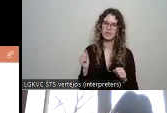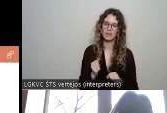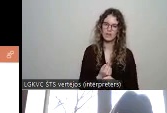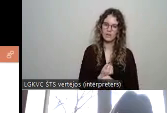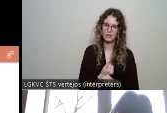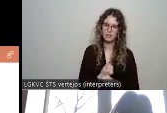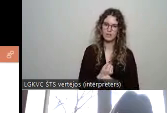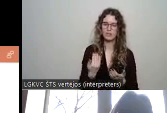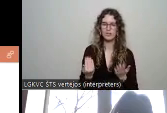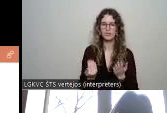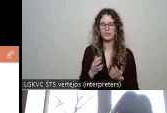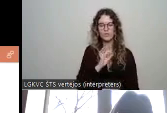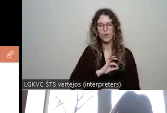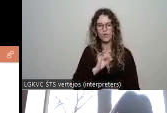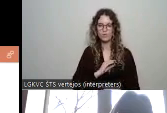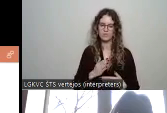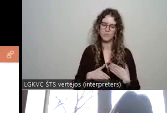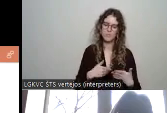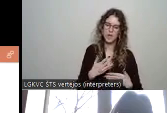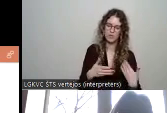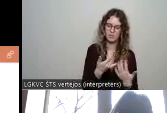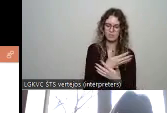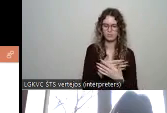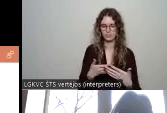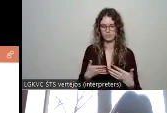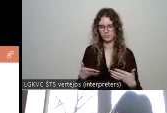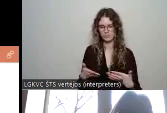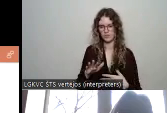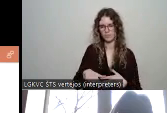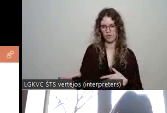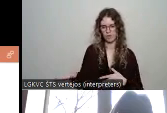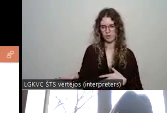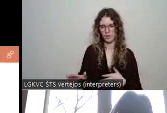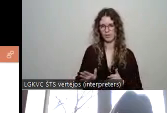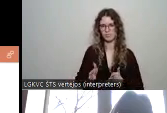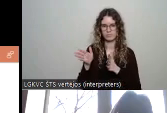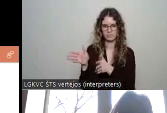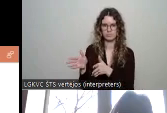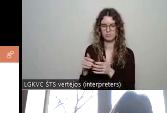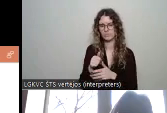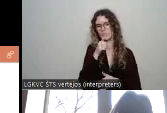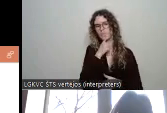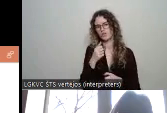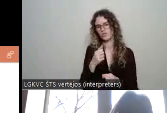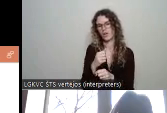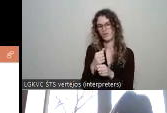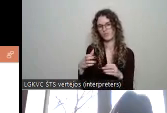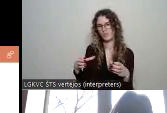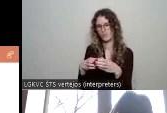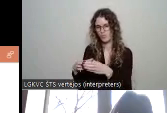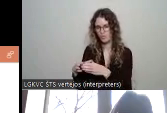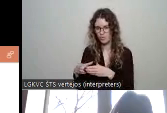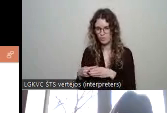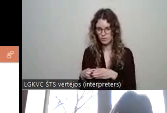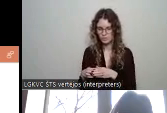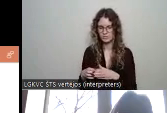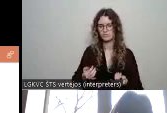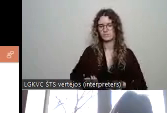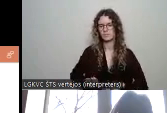požiūriais arba metodais, kurie orientuoti į mokinius. Tai gali būti ir darbas grupėse, užtikrinant, kad mokiniai turėtų